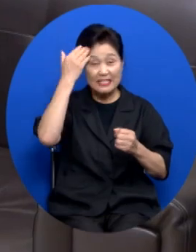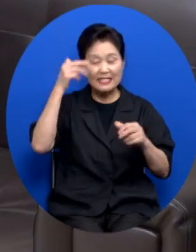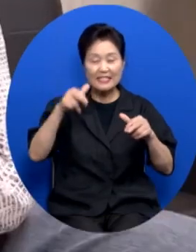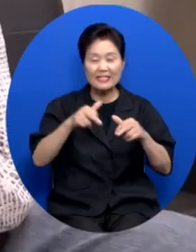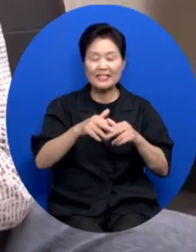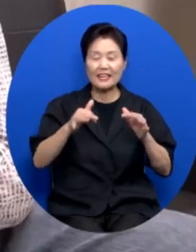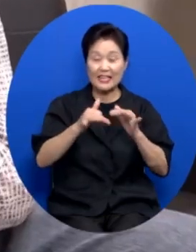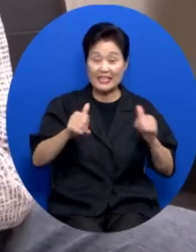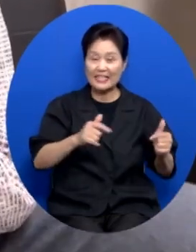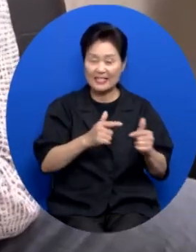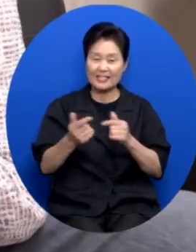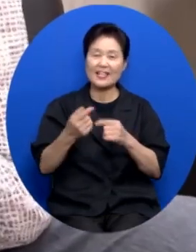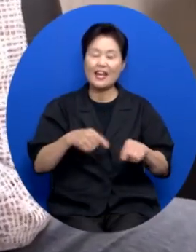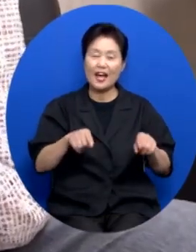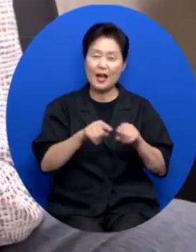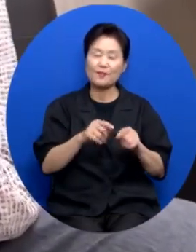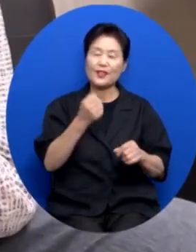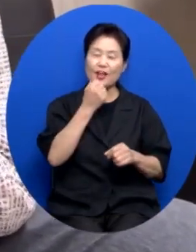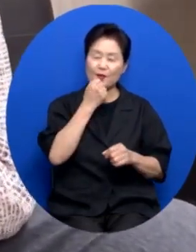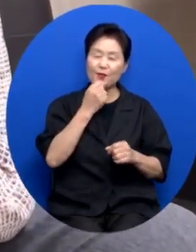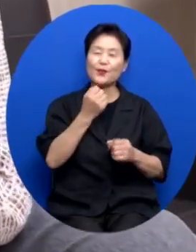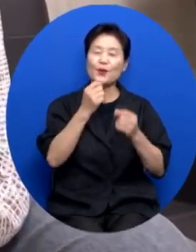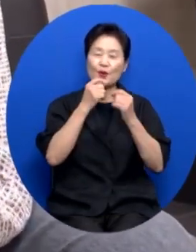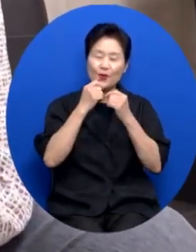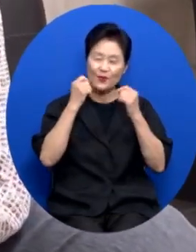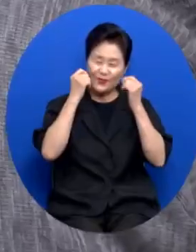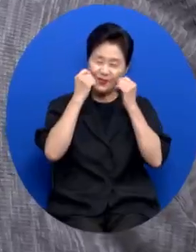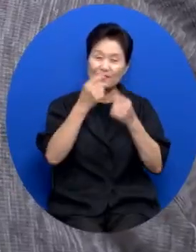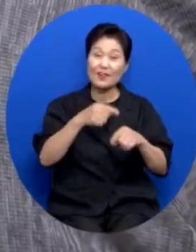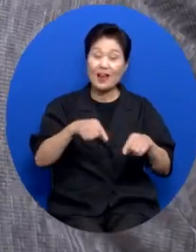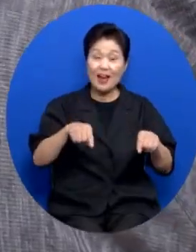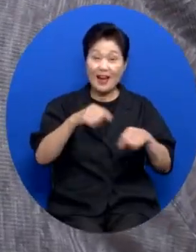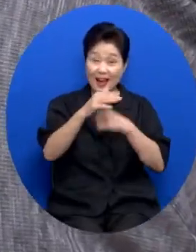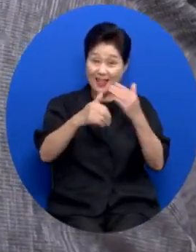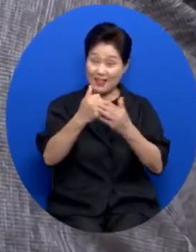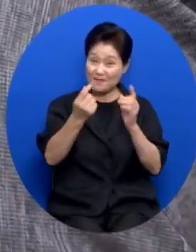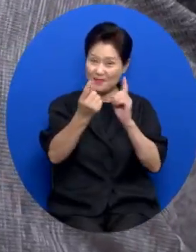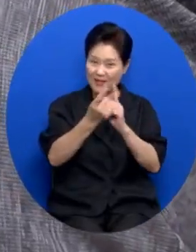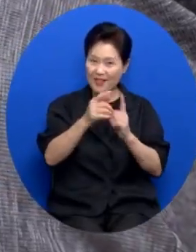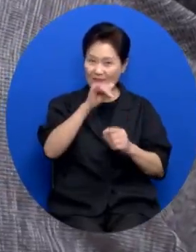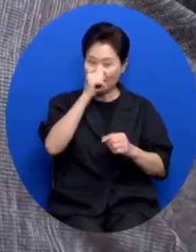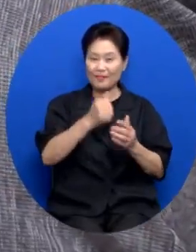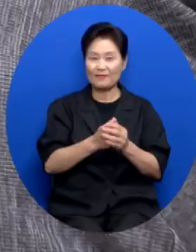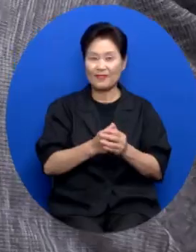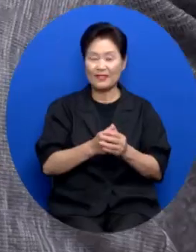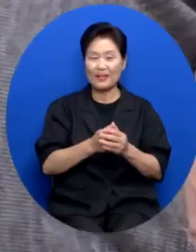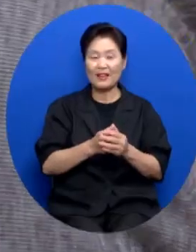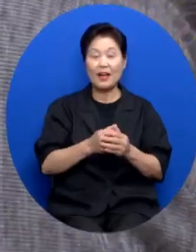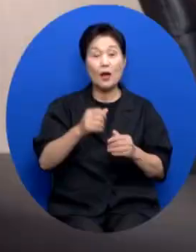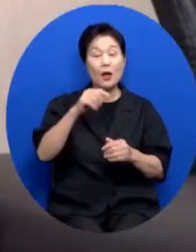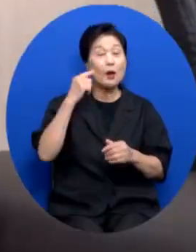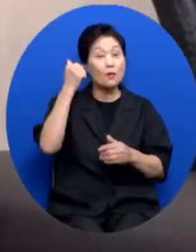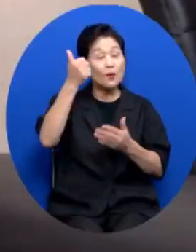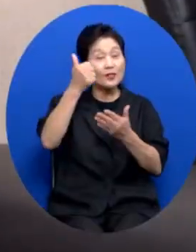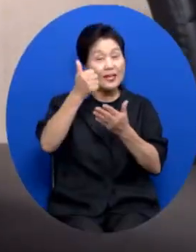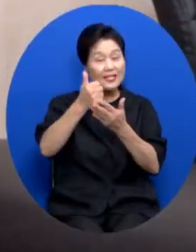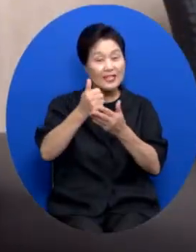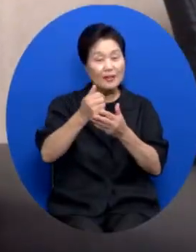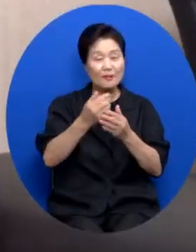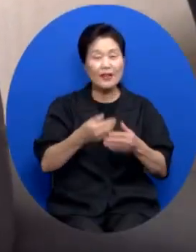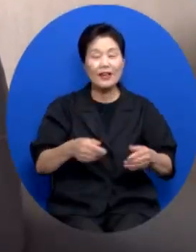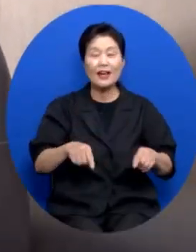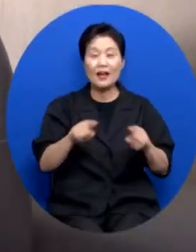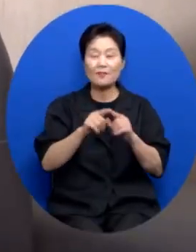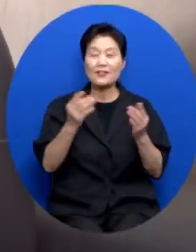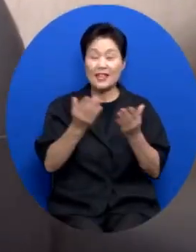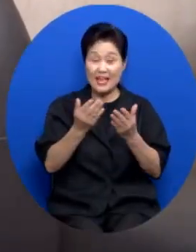함께 울고 웃으며 하나님을 만났습니다. 반평생을 박 목사의 든든한 동역자로 함께해온 오경실